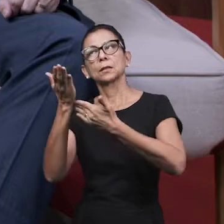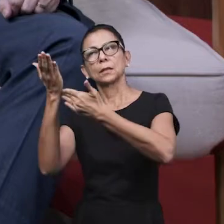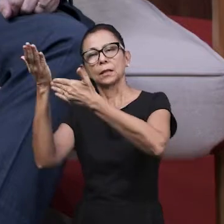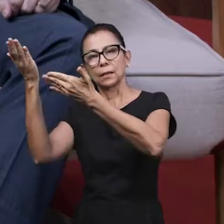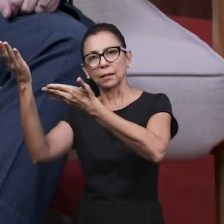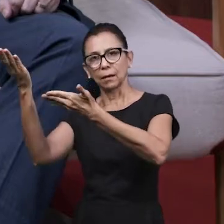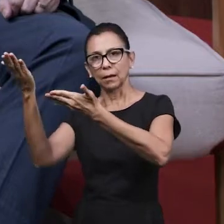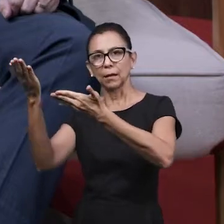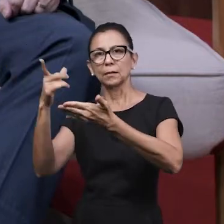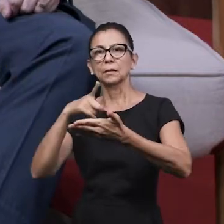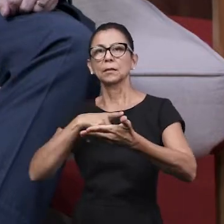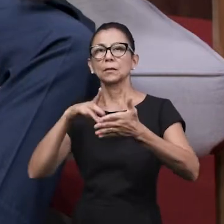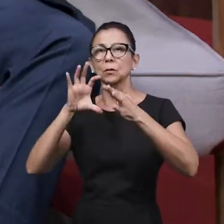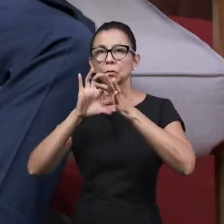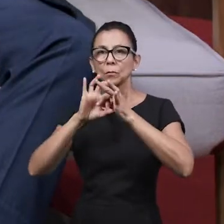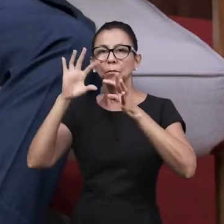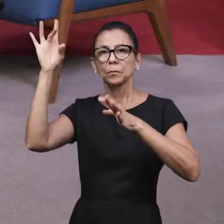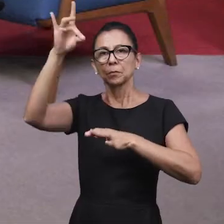sauvé.